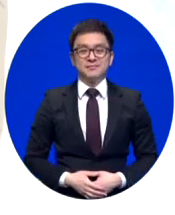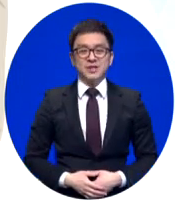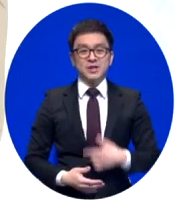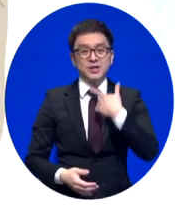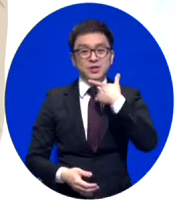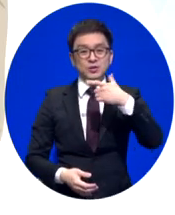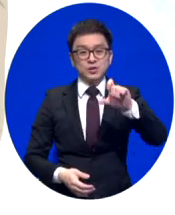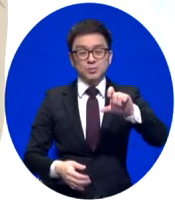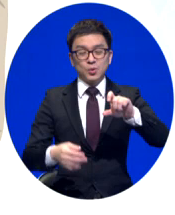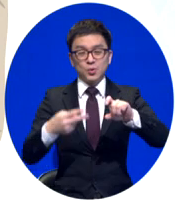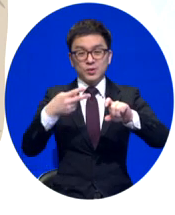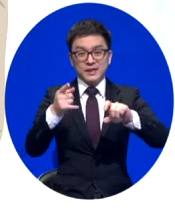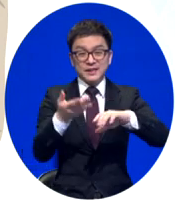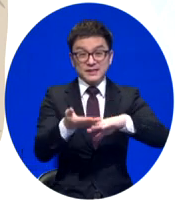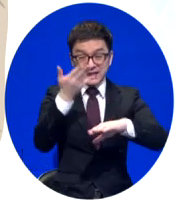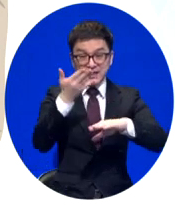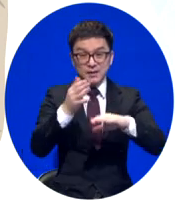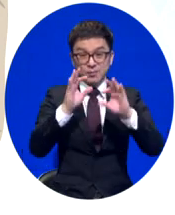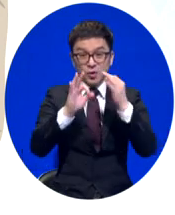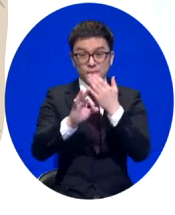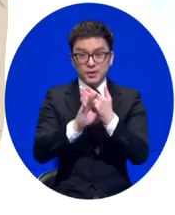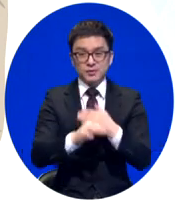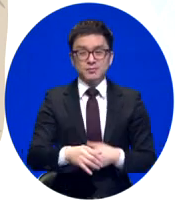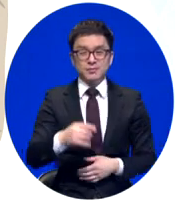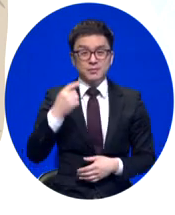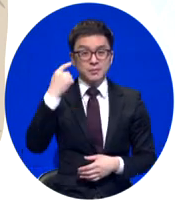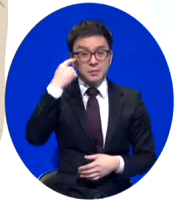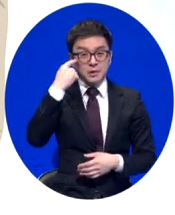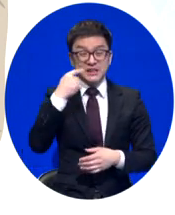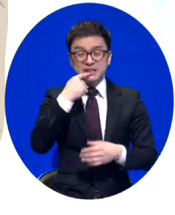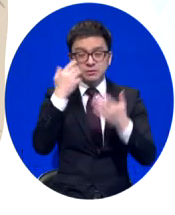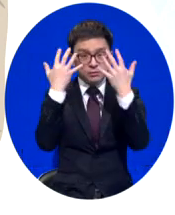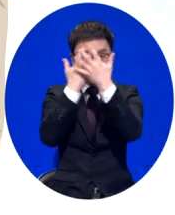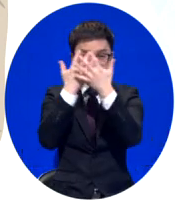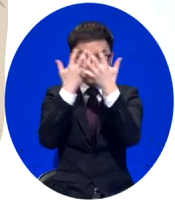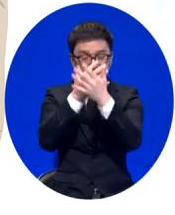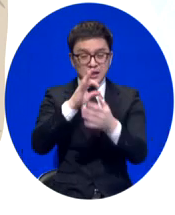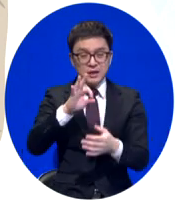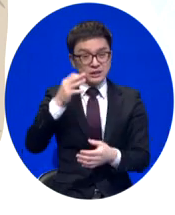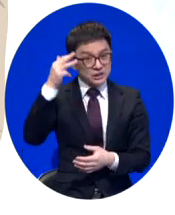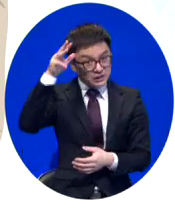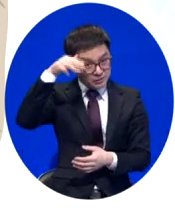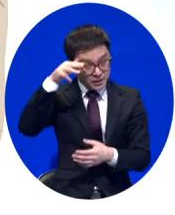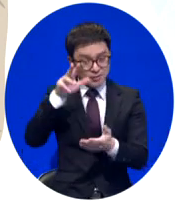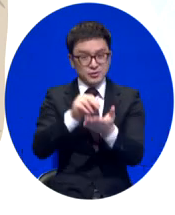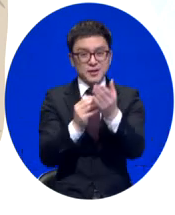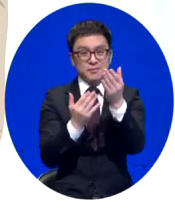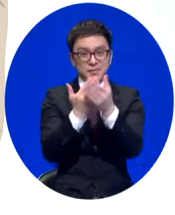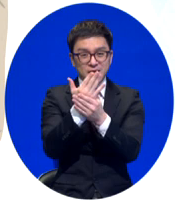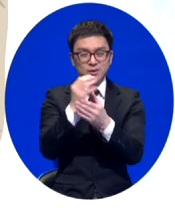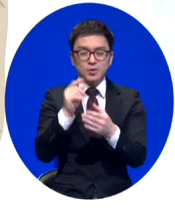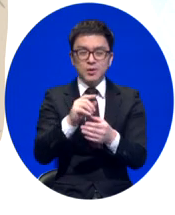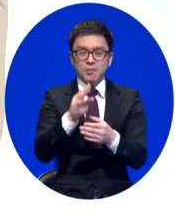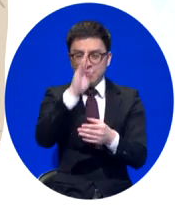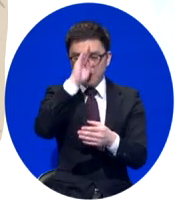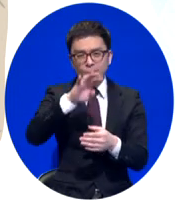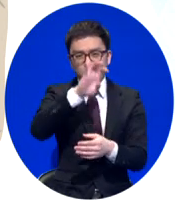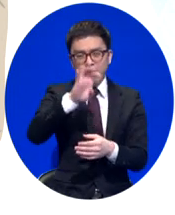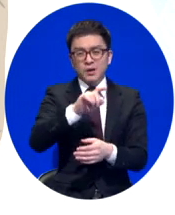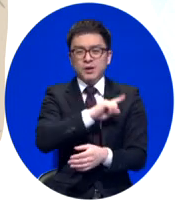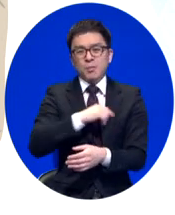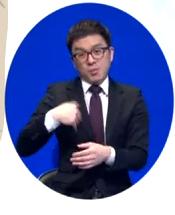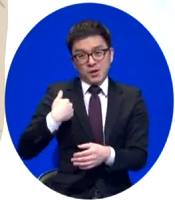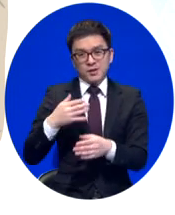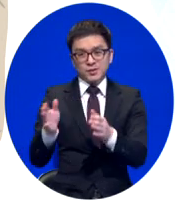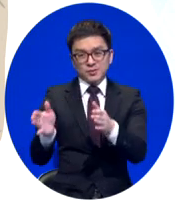65세 이상 노인의 경우 2번은 노년 백내장 과 알츠하이머병 에서 의 치매 상세불명 병원체의 폐렴 순이며 외래